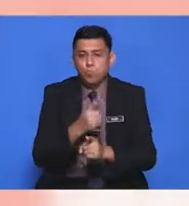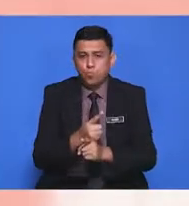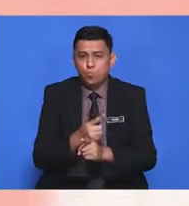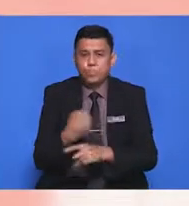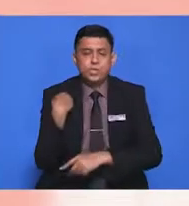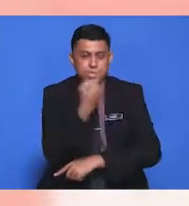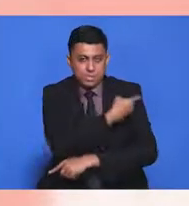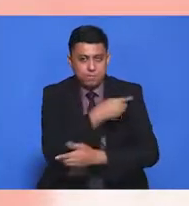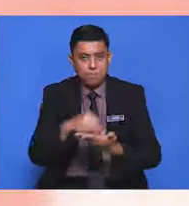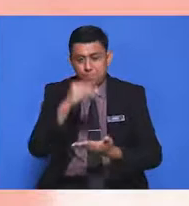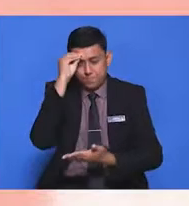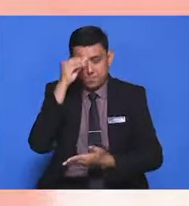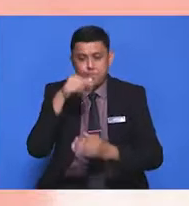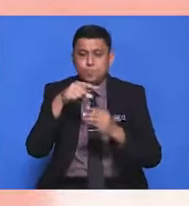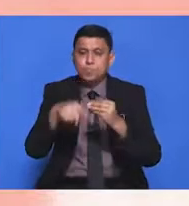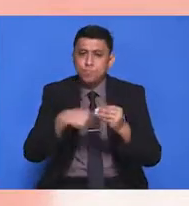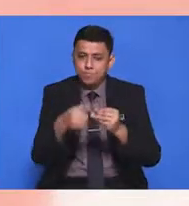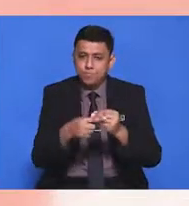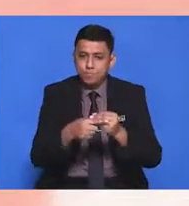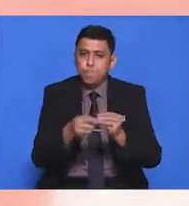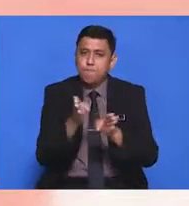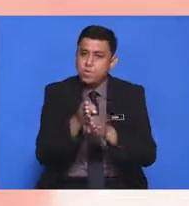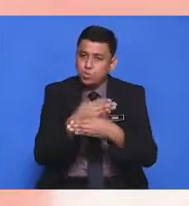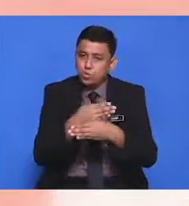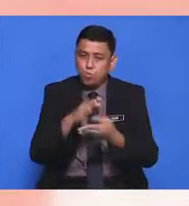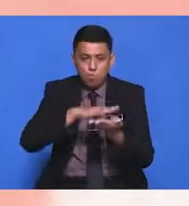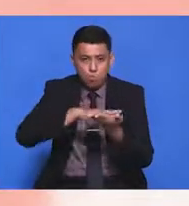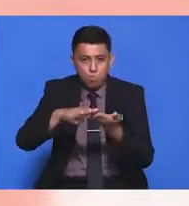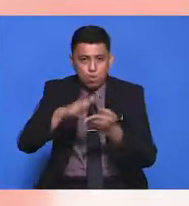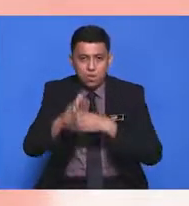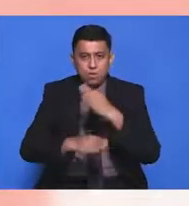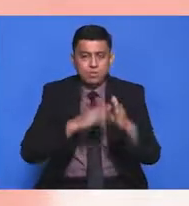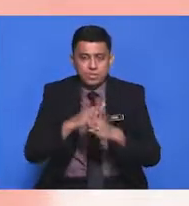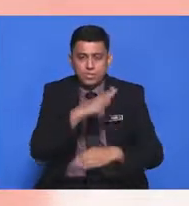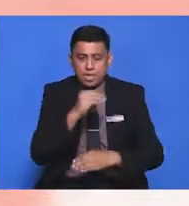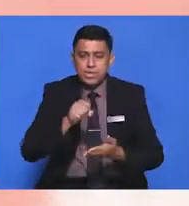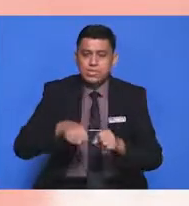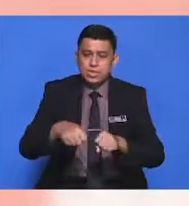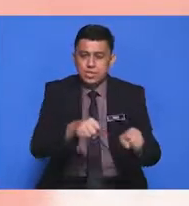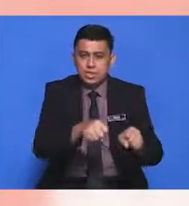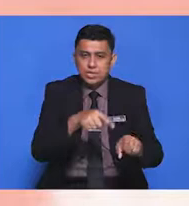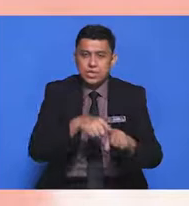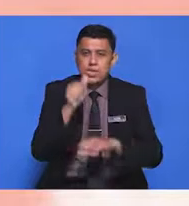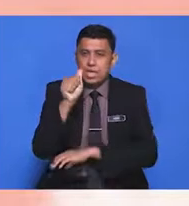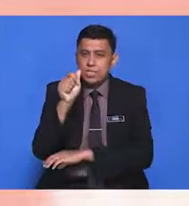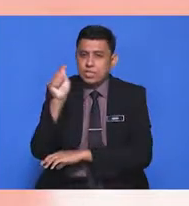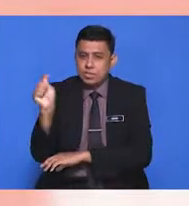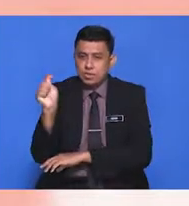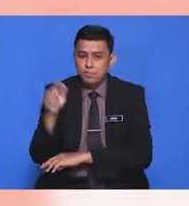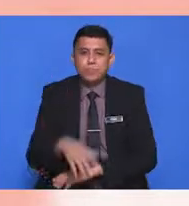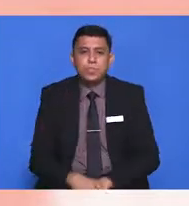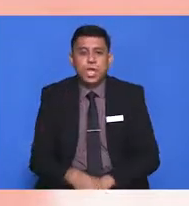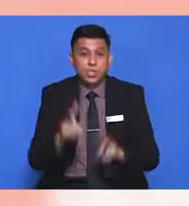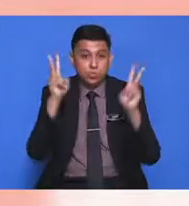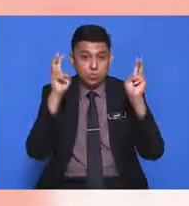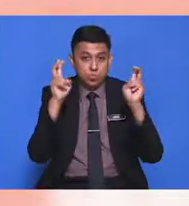akan belajar mengenai bentuk muka bumi dan saliran di Asia Tenggara. Iaitu kita akan fokus kepada